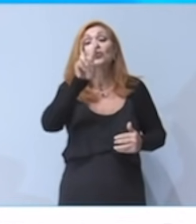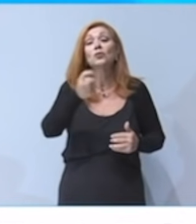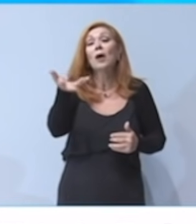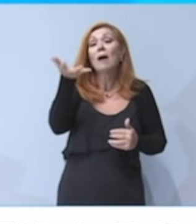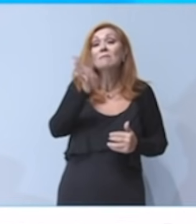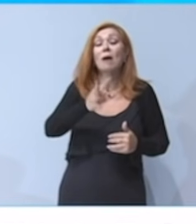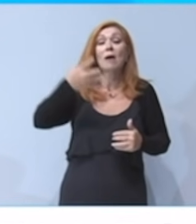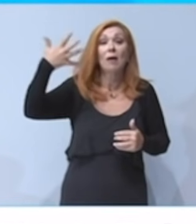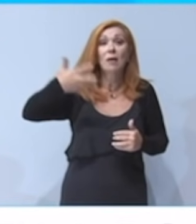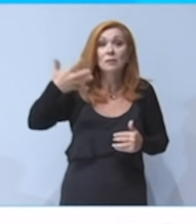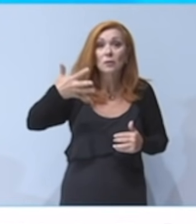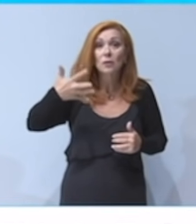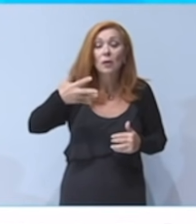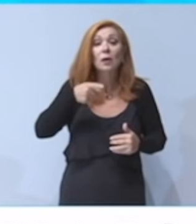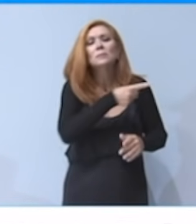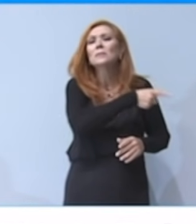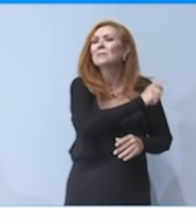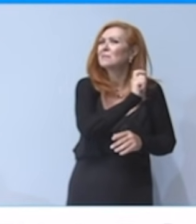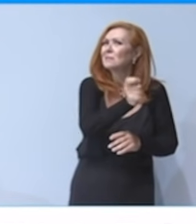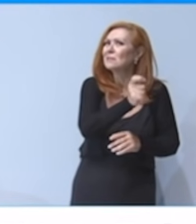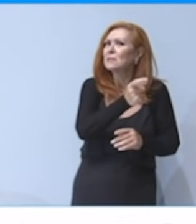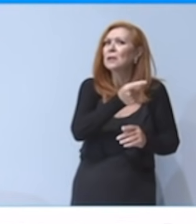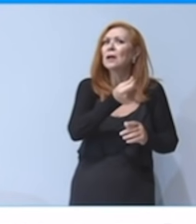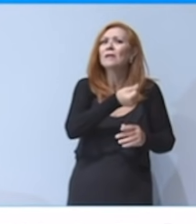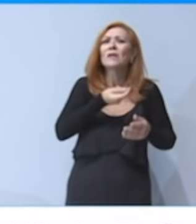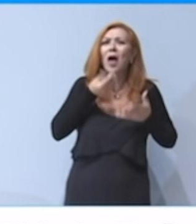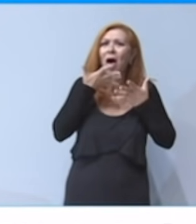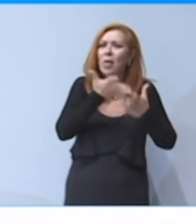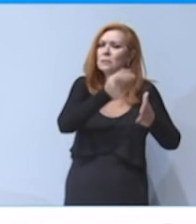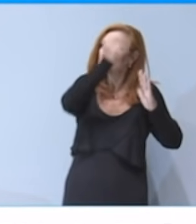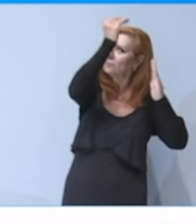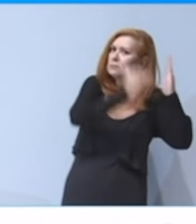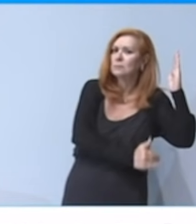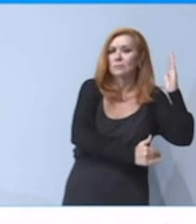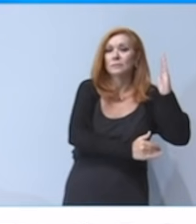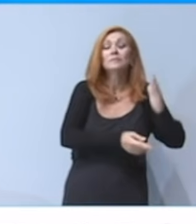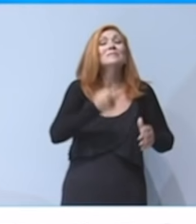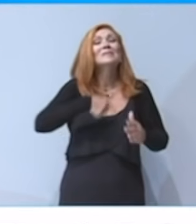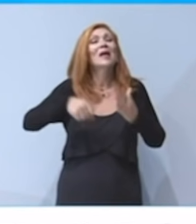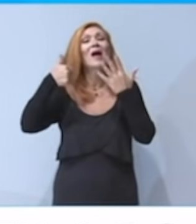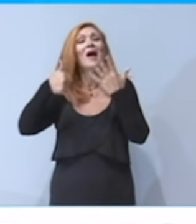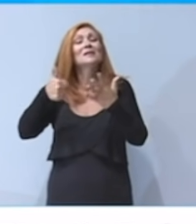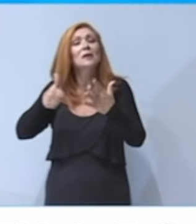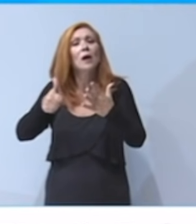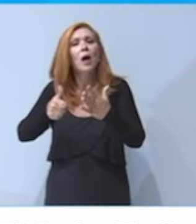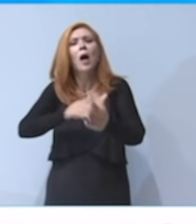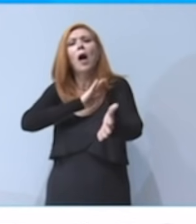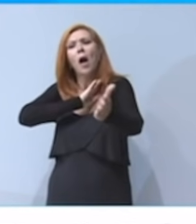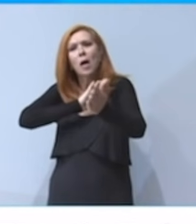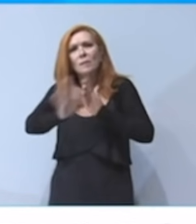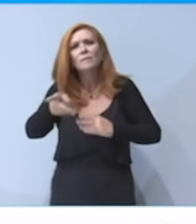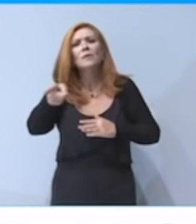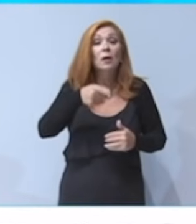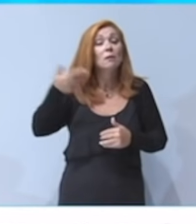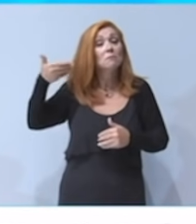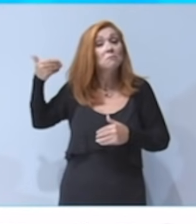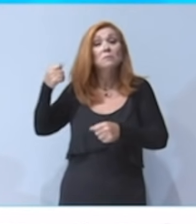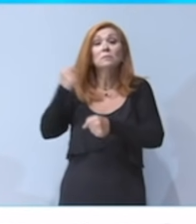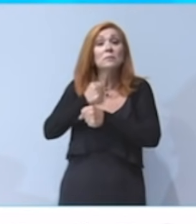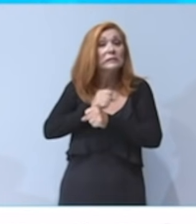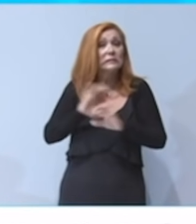Ρε, είσαι τρελός, ρε! Τα άλλα 600 θα πηγαίνουν απευθείας στο νέο και στη νέα.